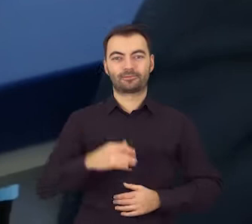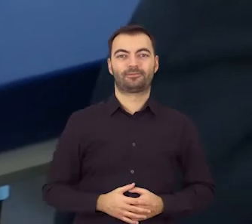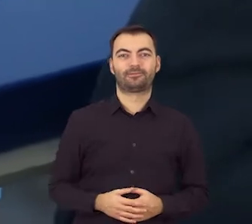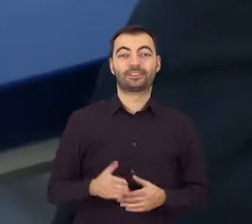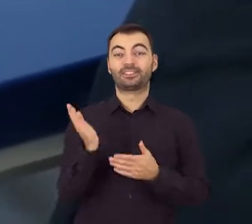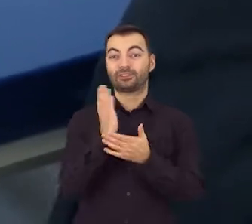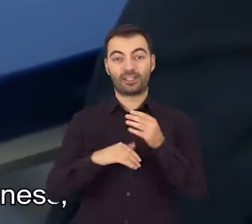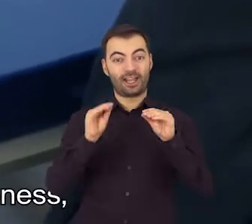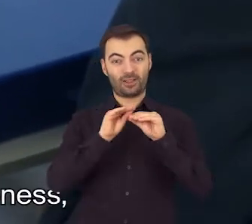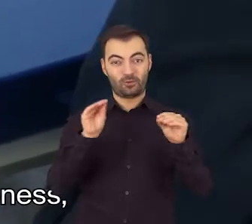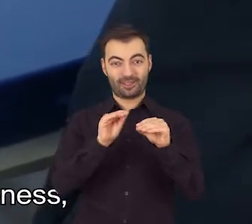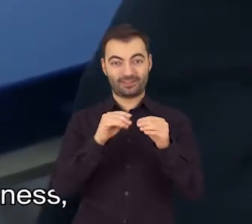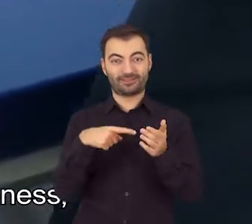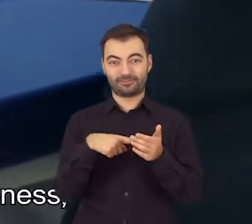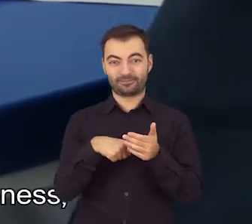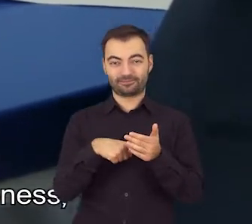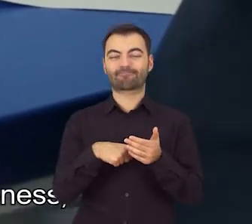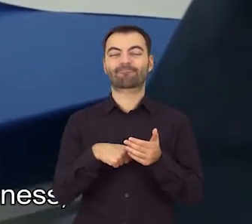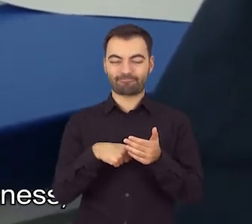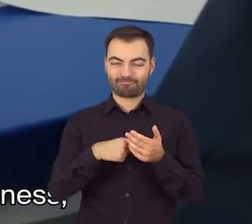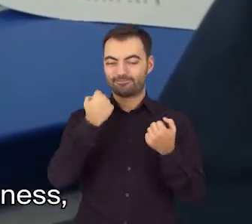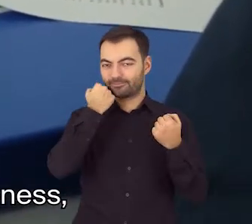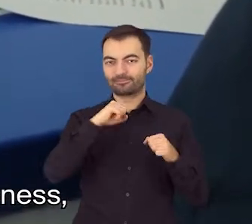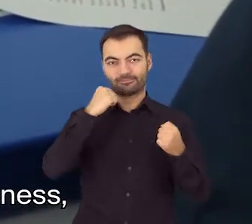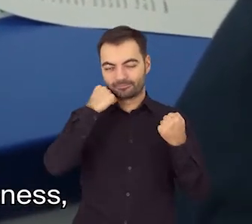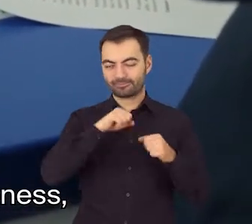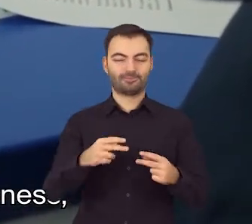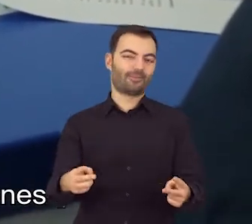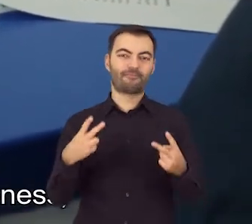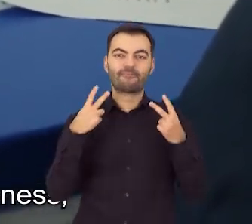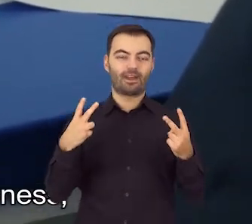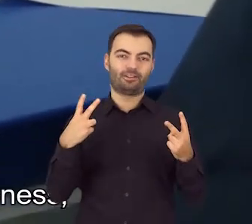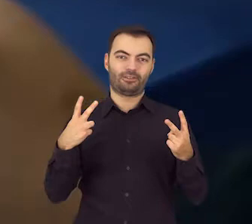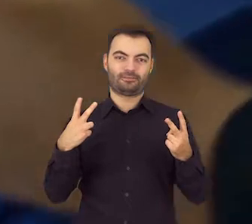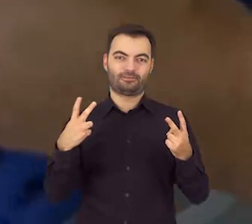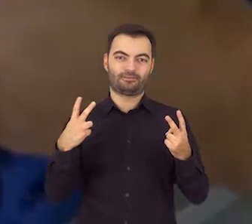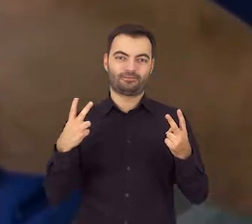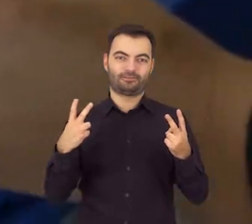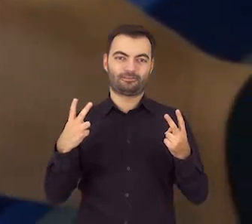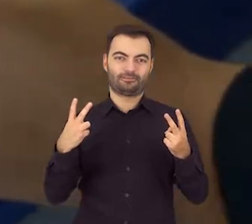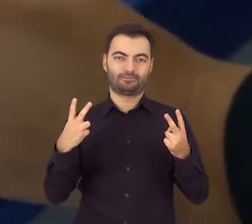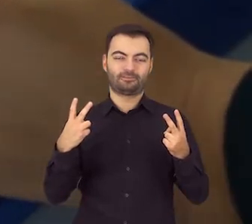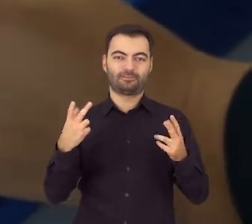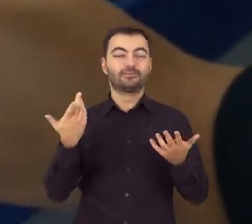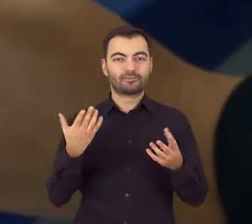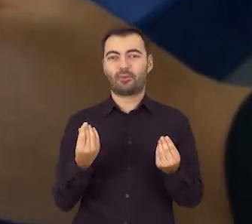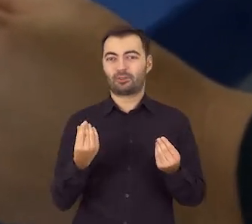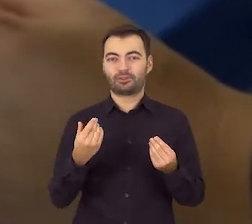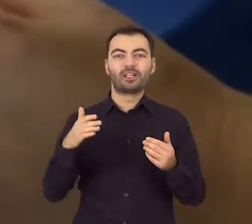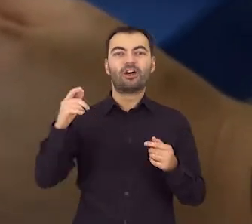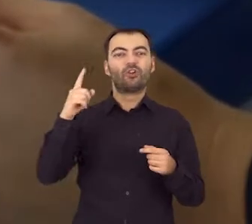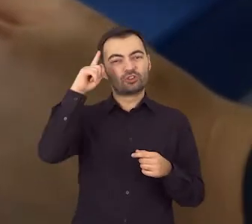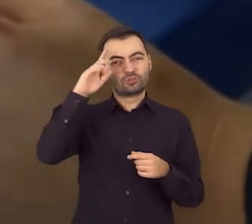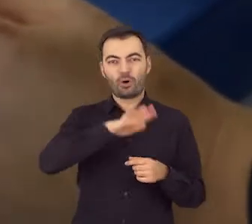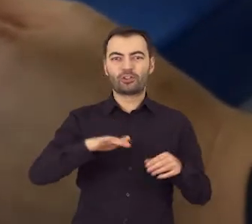Ta część edukacyjna projektu była bardzo, bardzo istotna dla podnoszenia tej